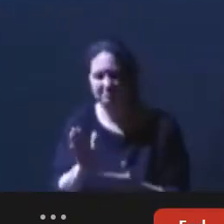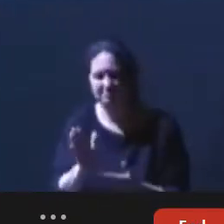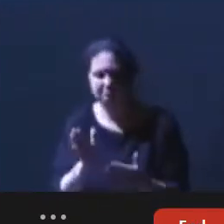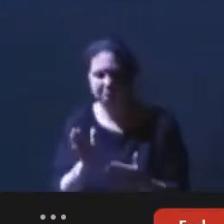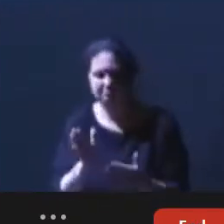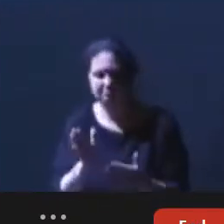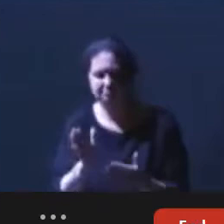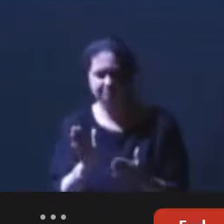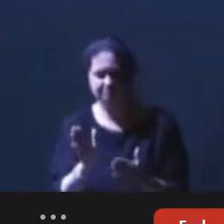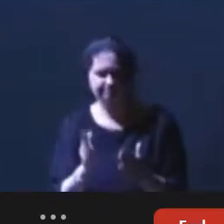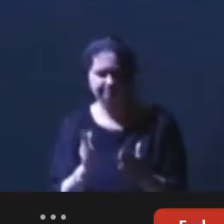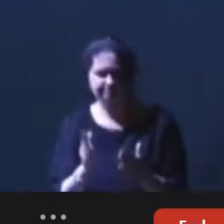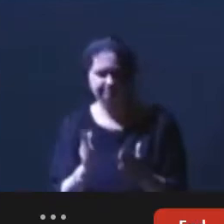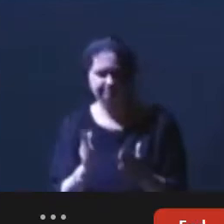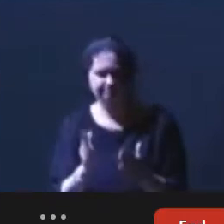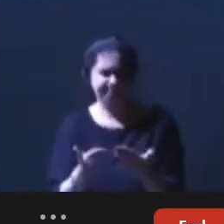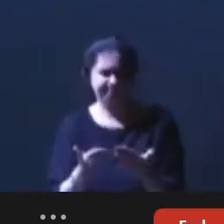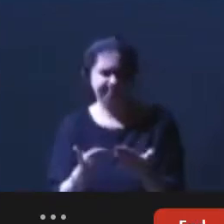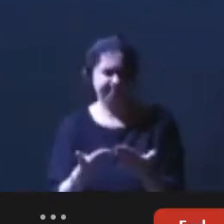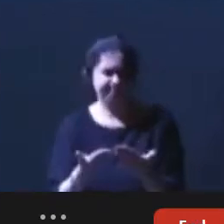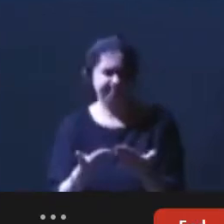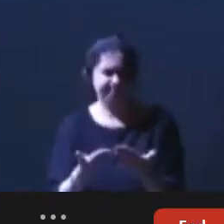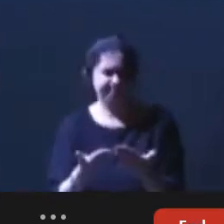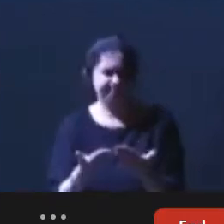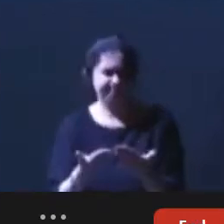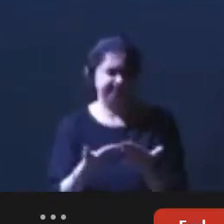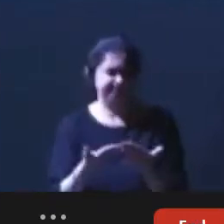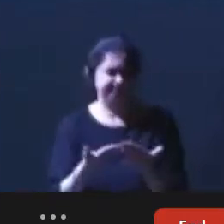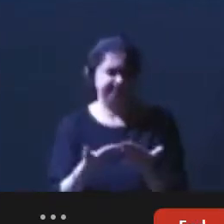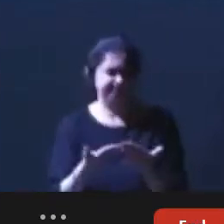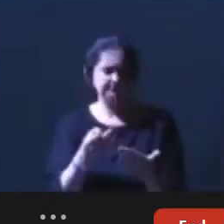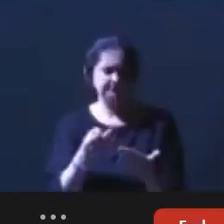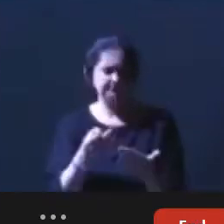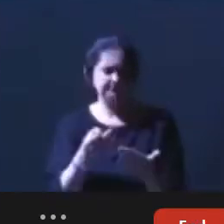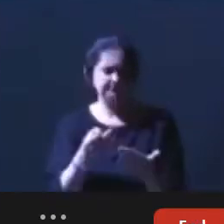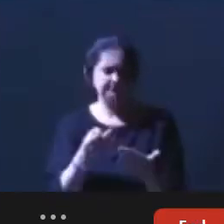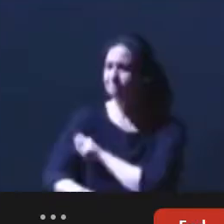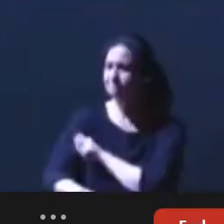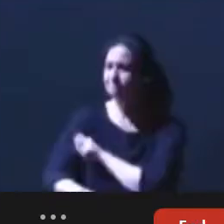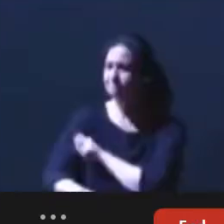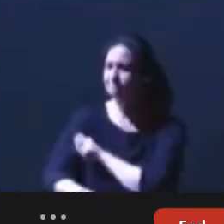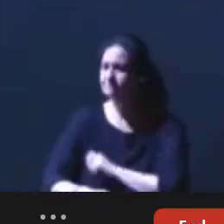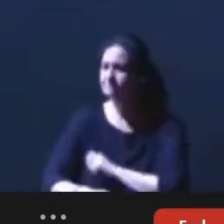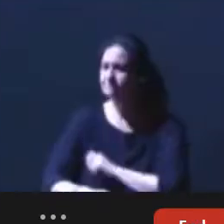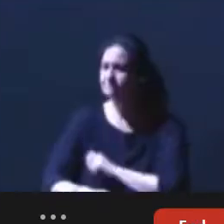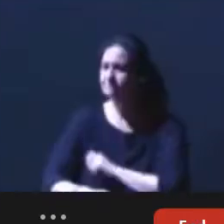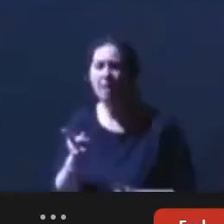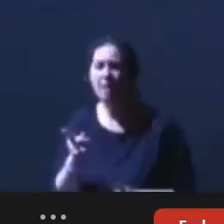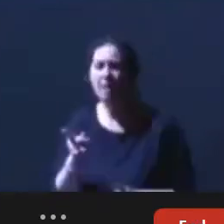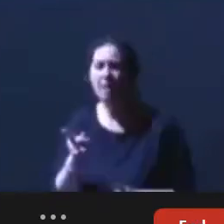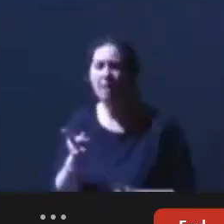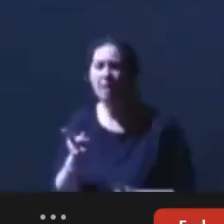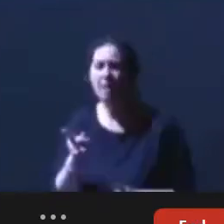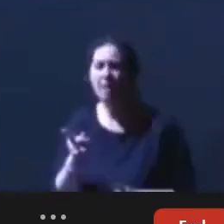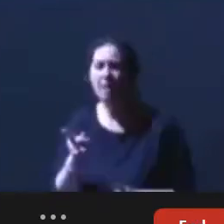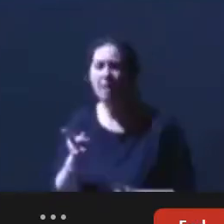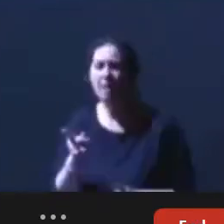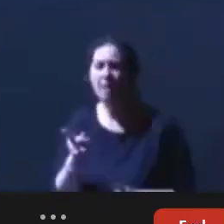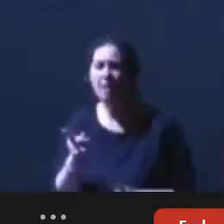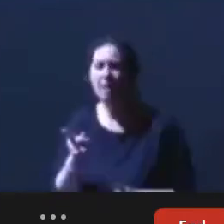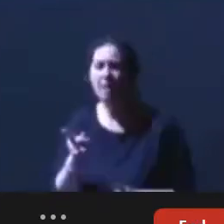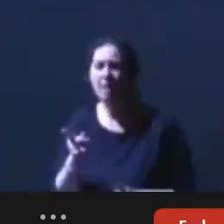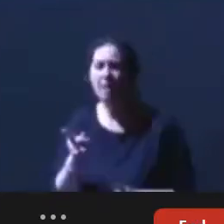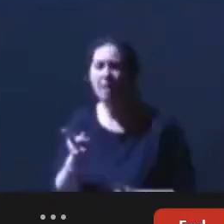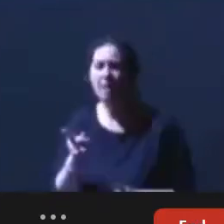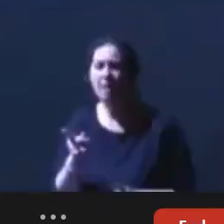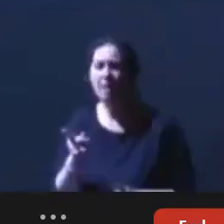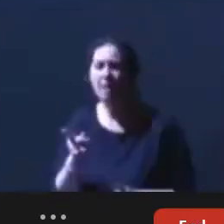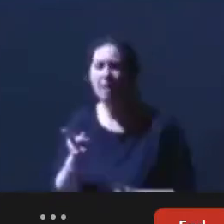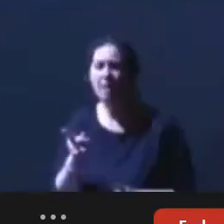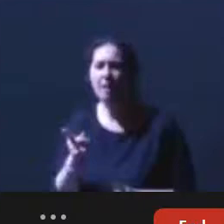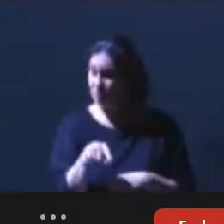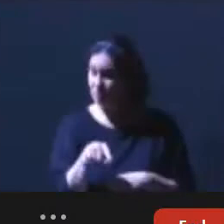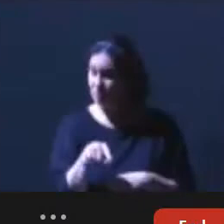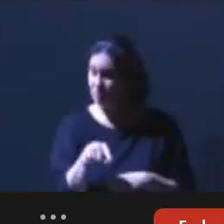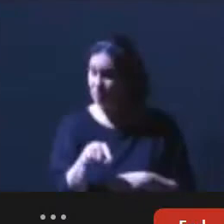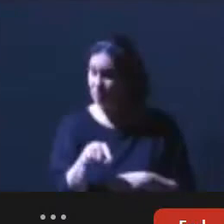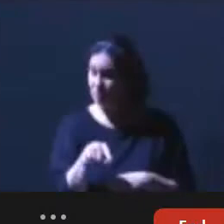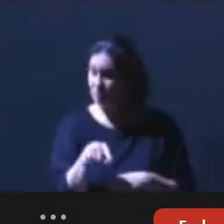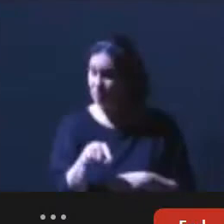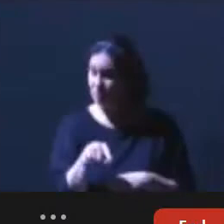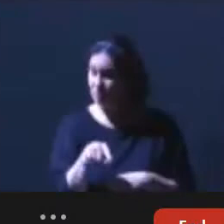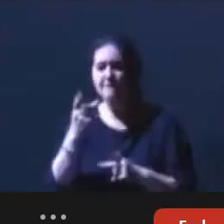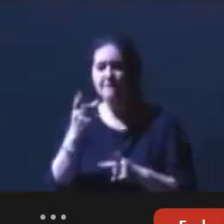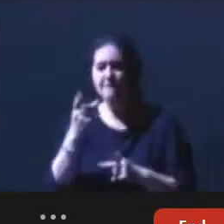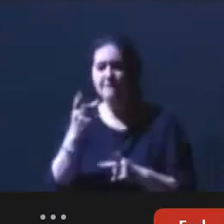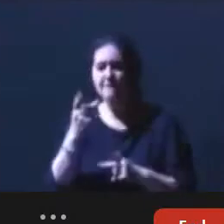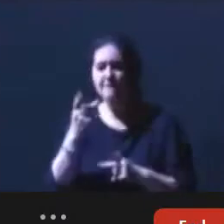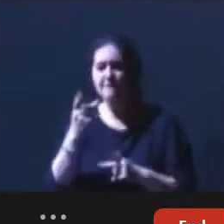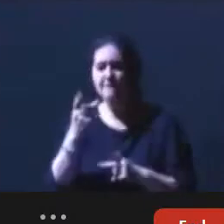Đấy, thì tôi hiểu là khi mà chúng ta ra mắt thị trường thì cái đồng token của chúng ta luôn luôn phải có sức cầu cao, và khoảng 50